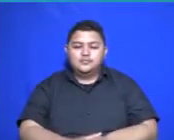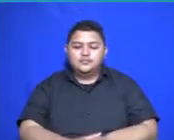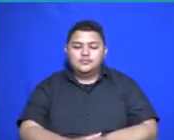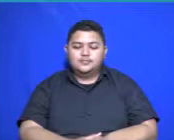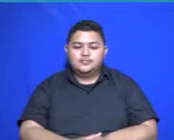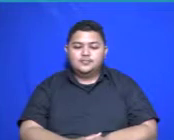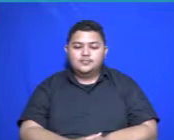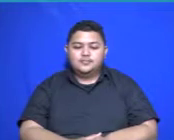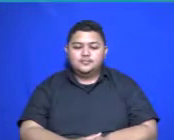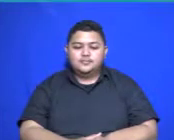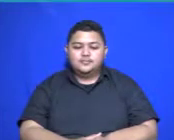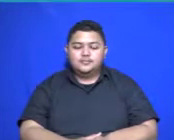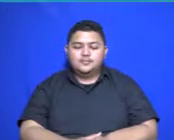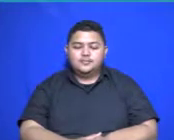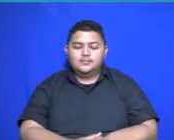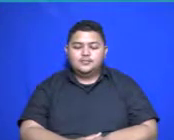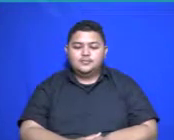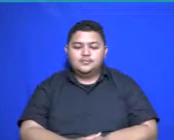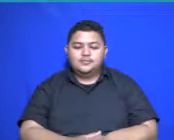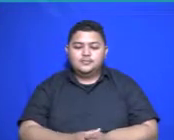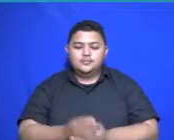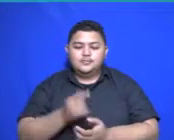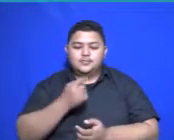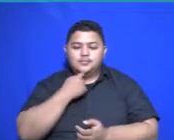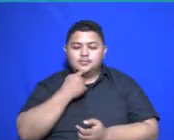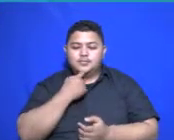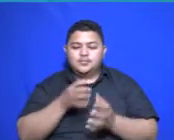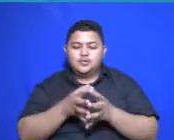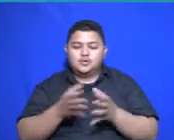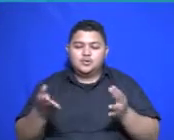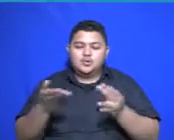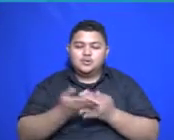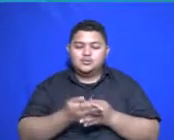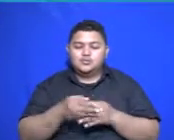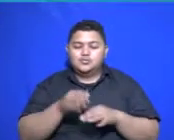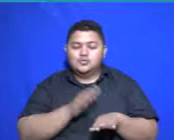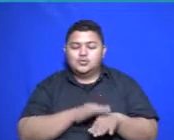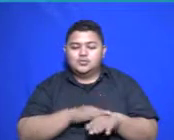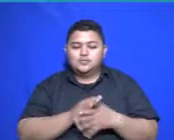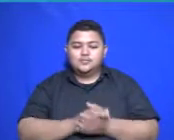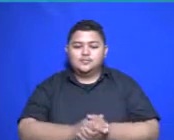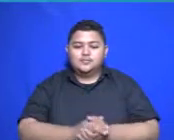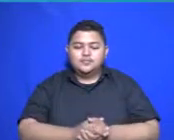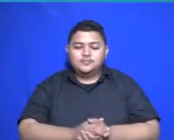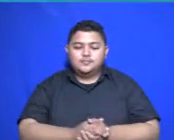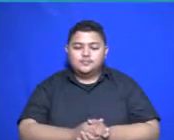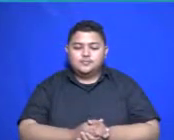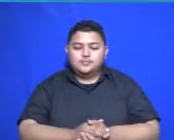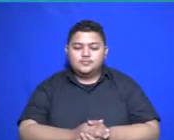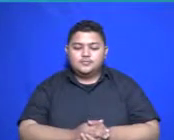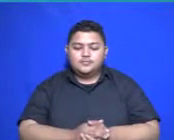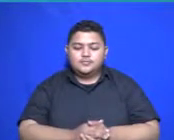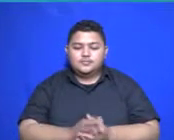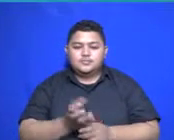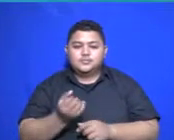Kemudian tentang perluasan dan pemerataan akses kebudayaan, jumlah pengunjung galeri